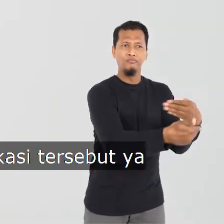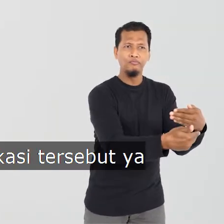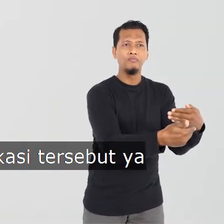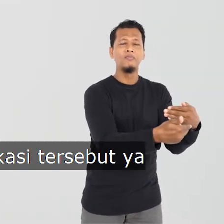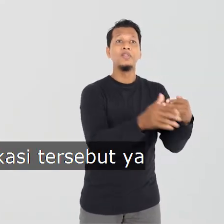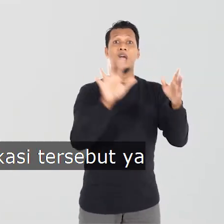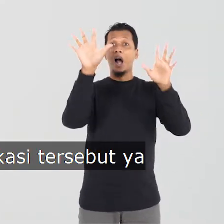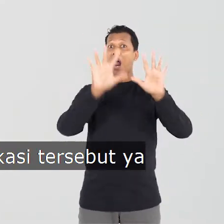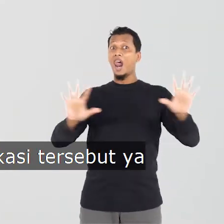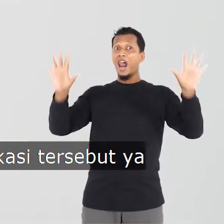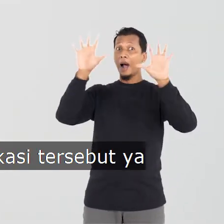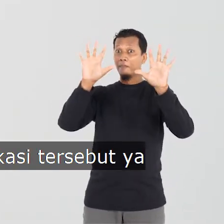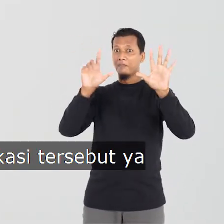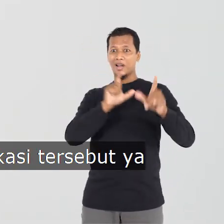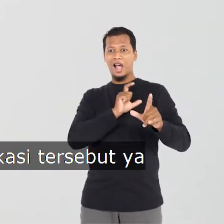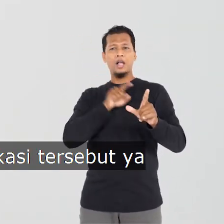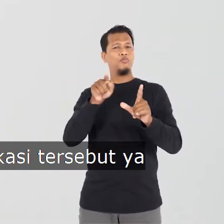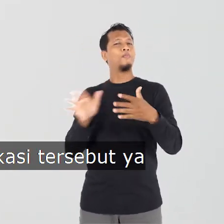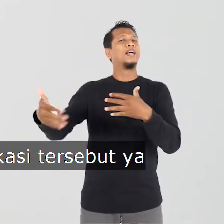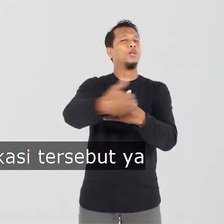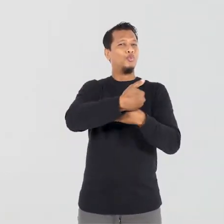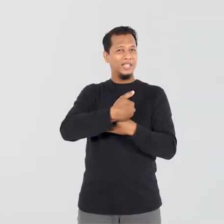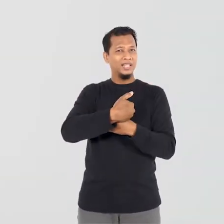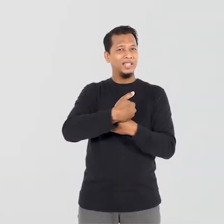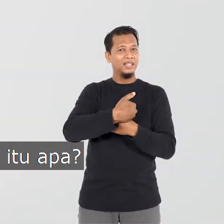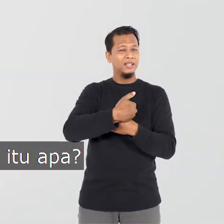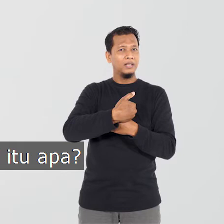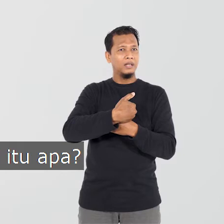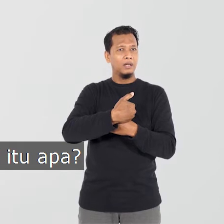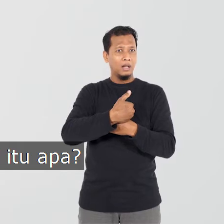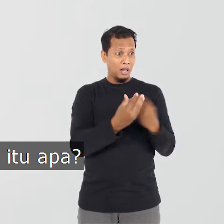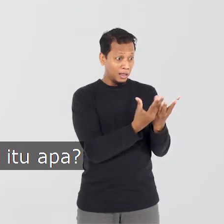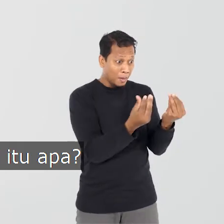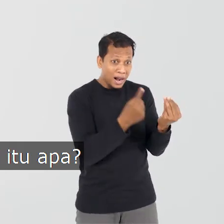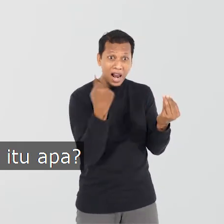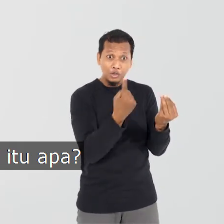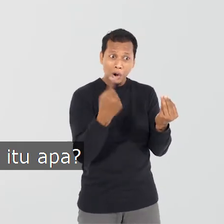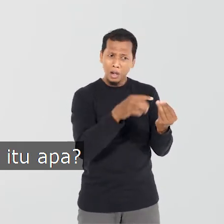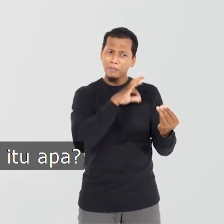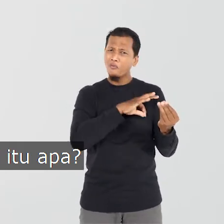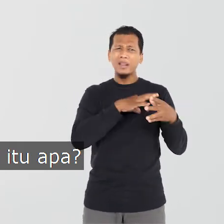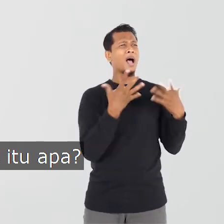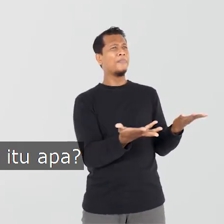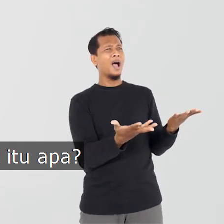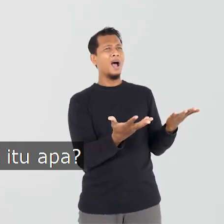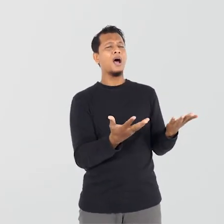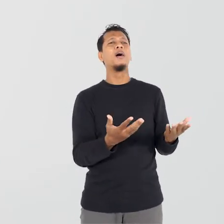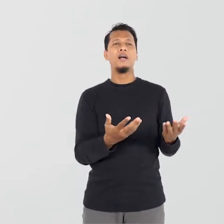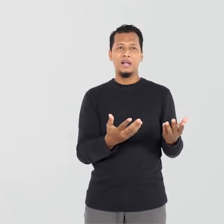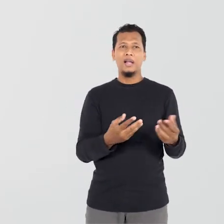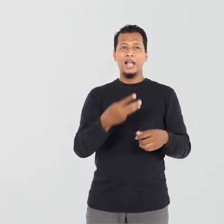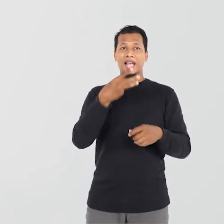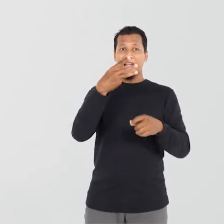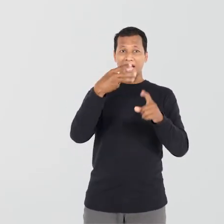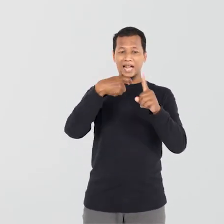tersebut. Ya, pastinya untuk melindungi kekayaan alam yang ada di lokasi tersebut ya. Iya. Yeah. Pak, kakak tahu nggak sih sebenarnya fungsi Taman Nasional itu